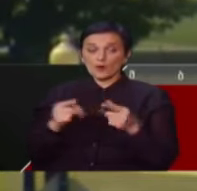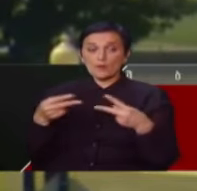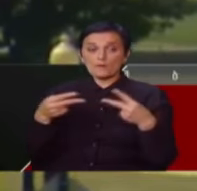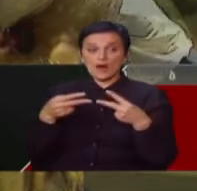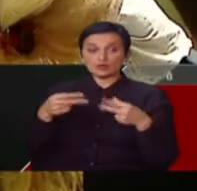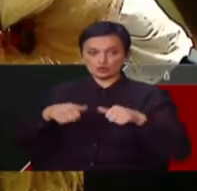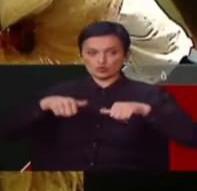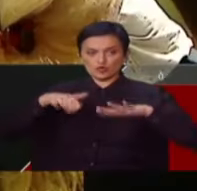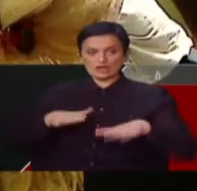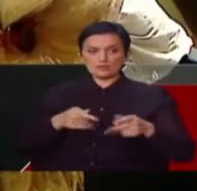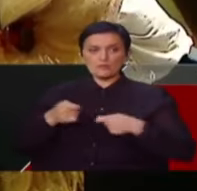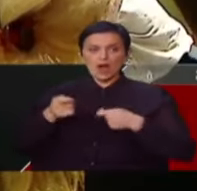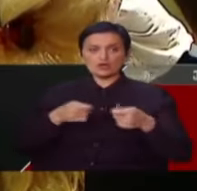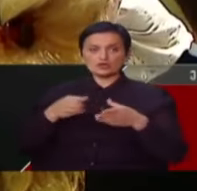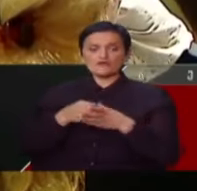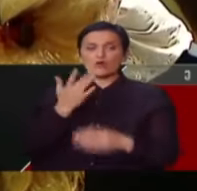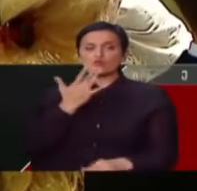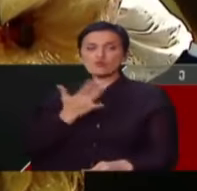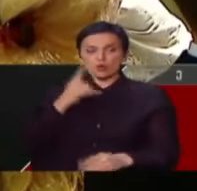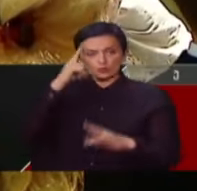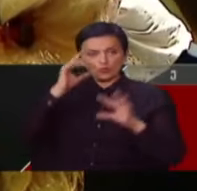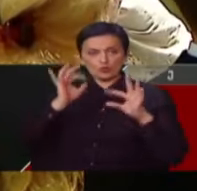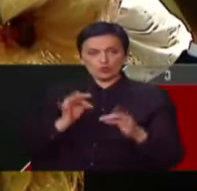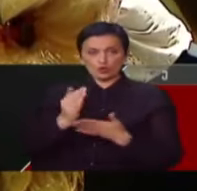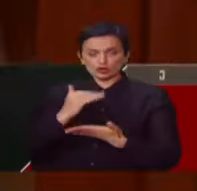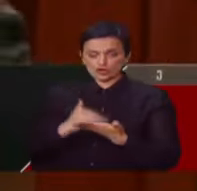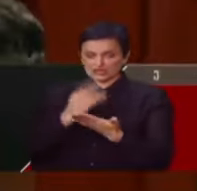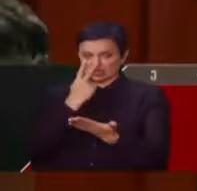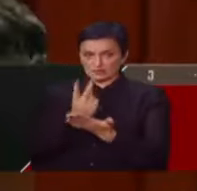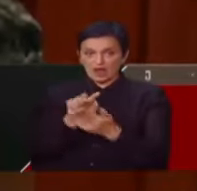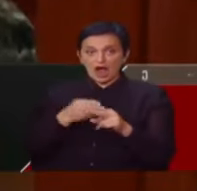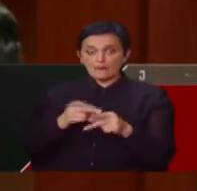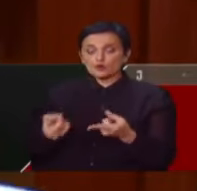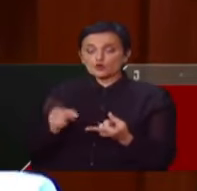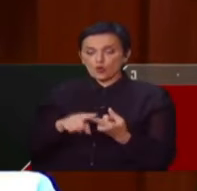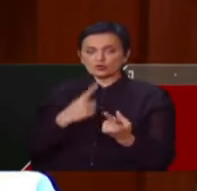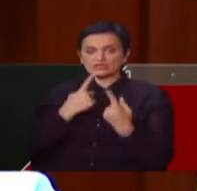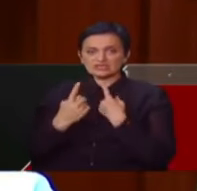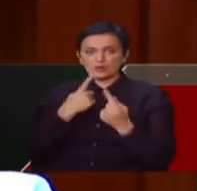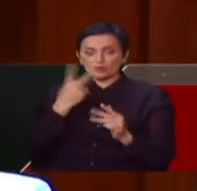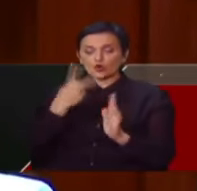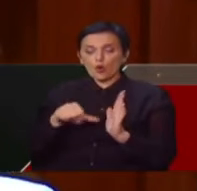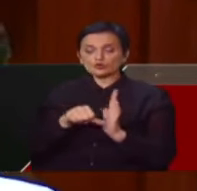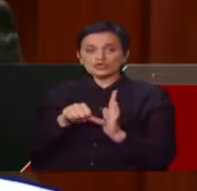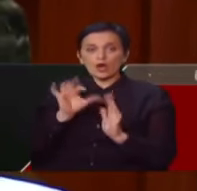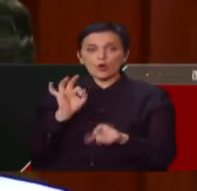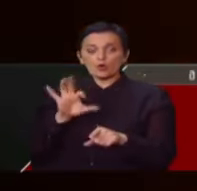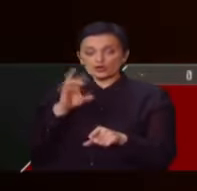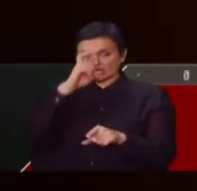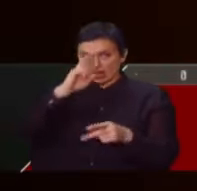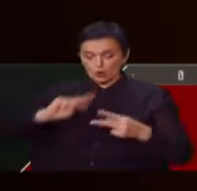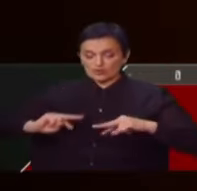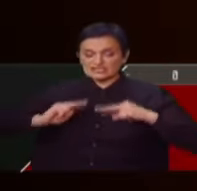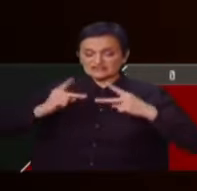პარტნიორების გადაწყვეტილებას მართველი გუნდის პოლიტიკის ლოგიკურ შედეგად მიიჩნევს და ამ კონტექსტში საუბრობენ 26 ოქტომბერს ხელისუფლების